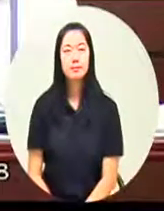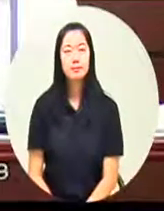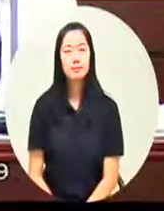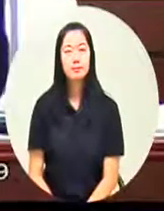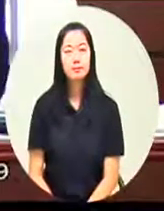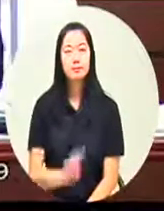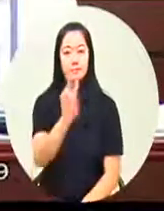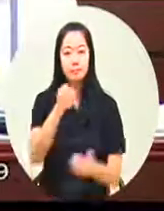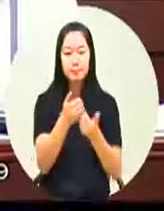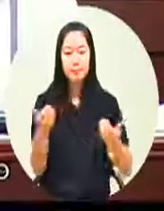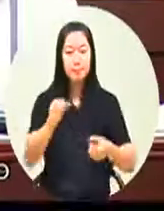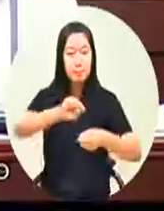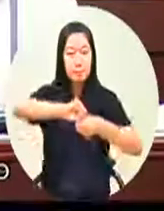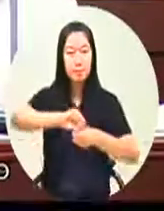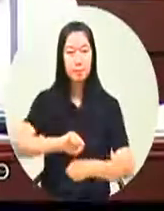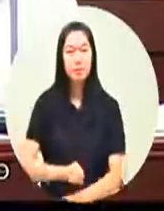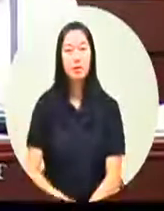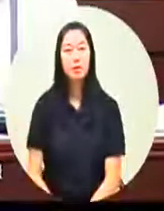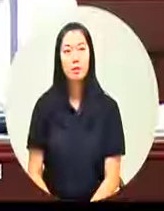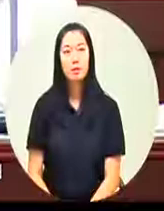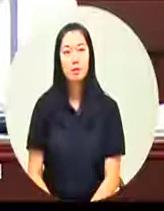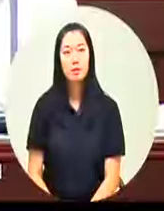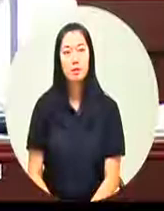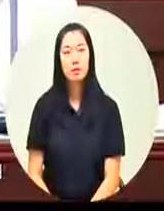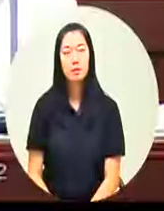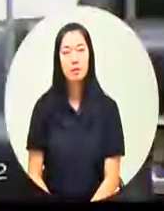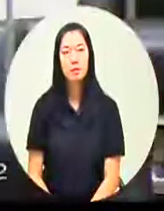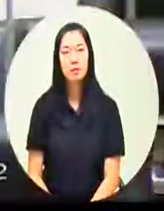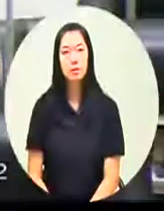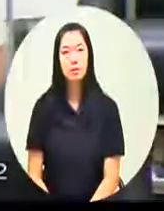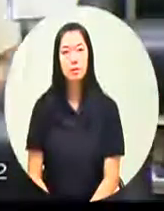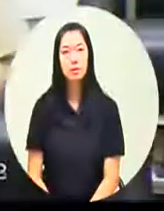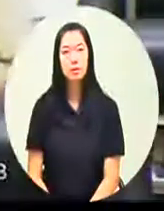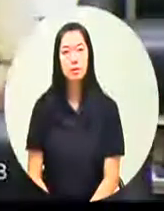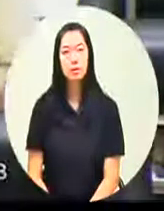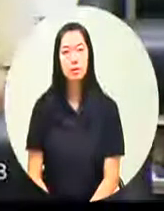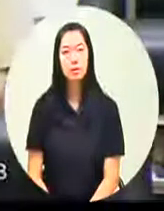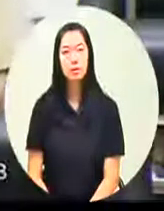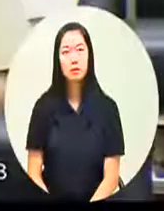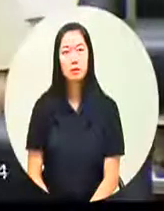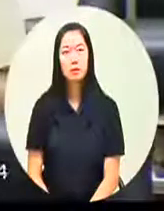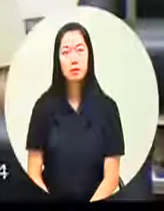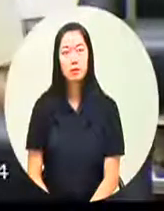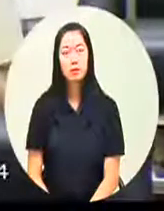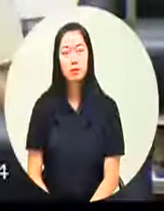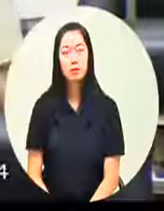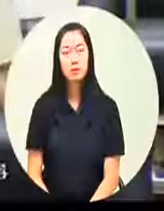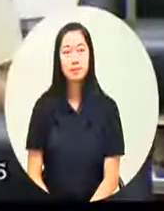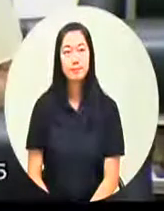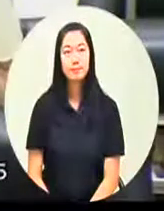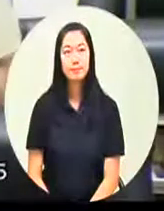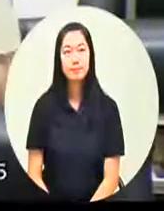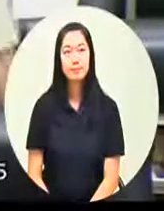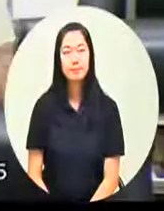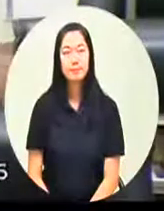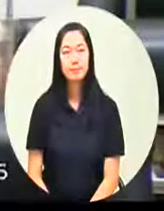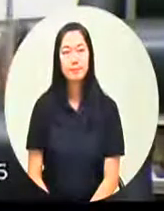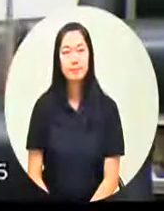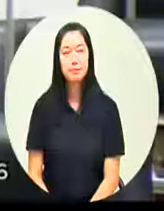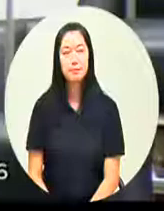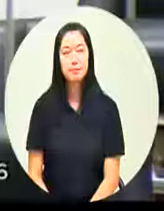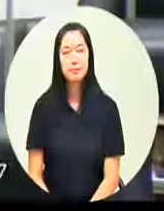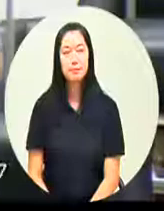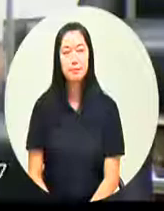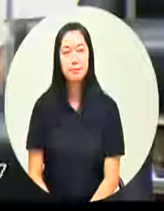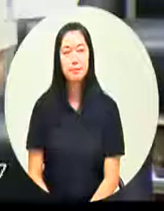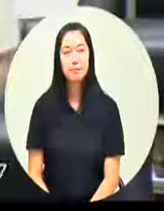再给两分钟。 没有第三次吗？ 你第三次给了，一次给了。 第四次呢？ 好了，再给你两分钟好了。